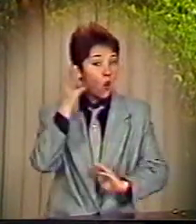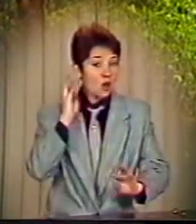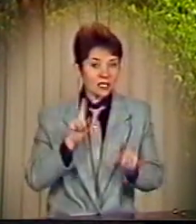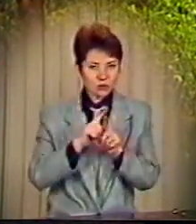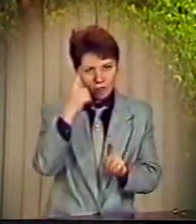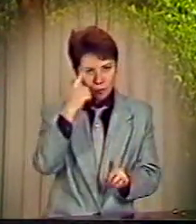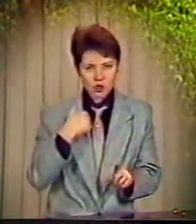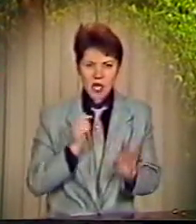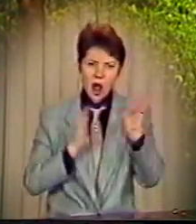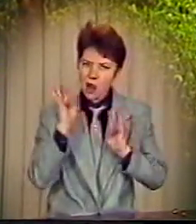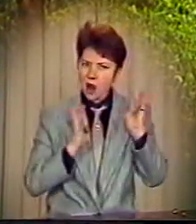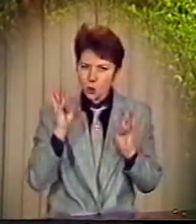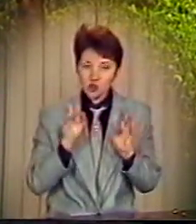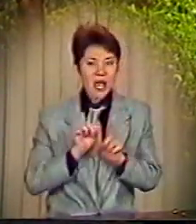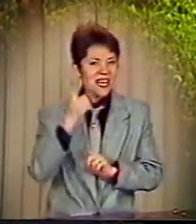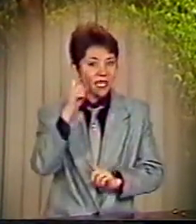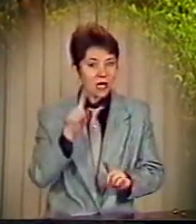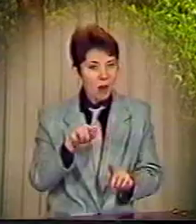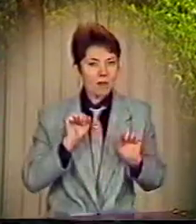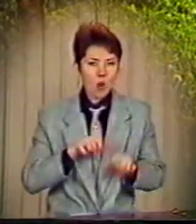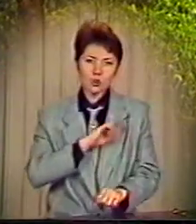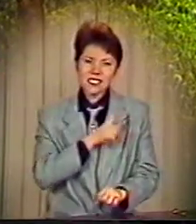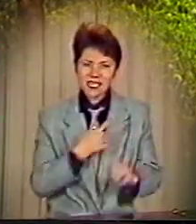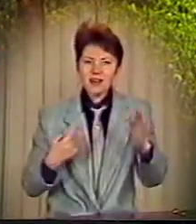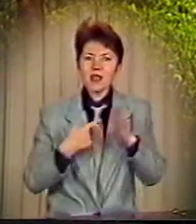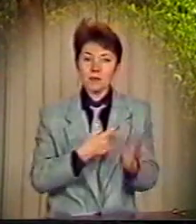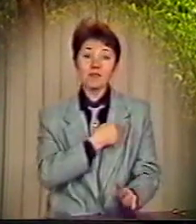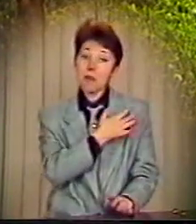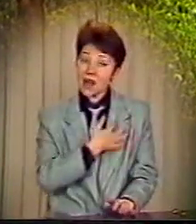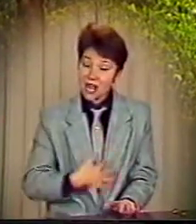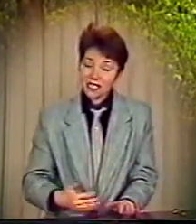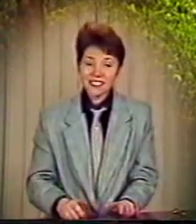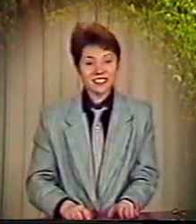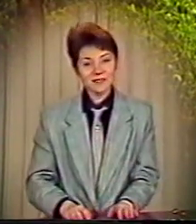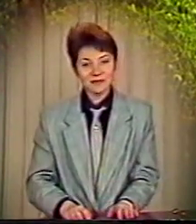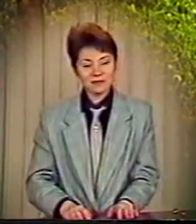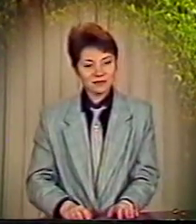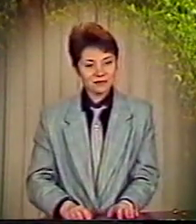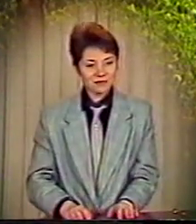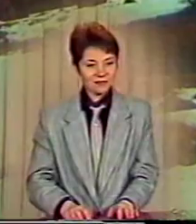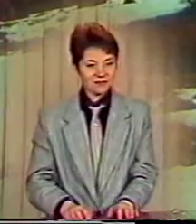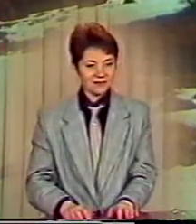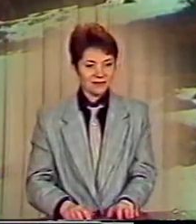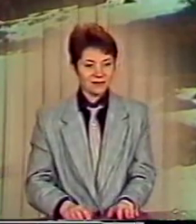предупреждая: «Я колючий, и иглы мои вас могут сильно поранить».